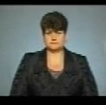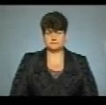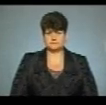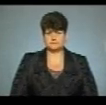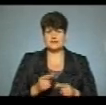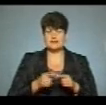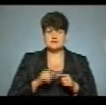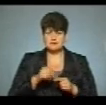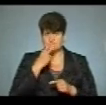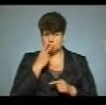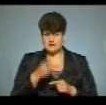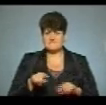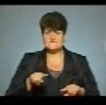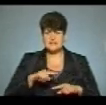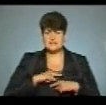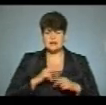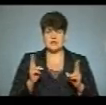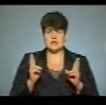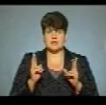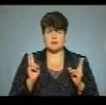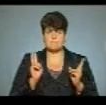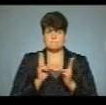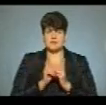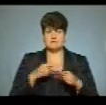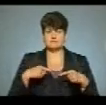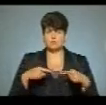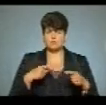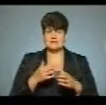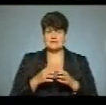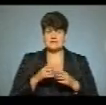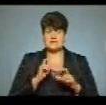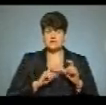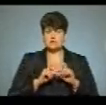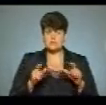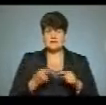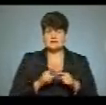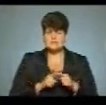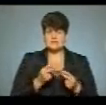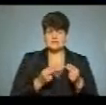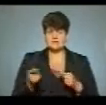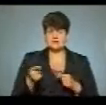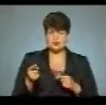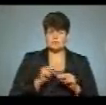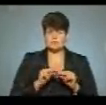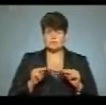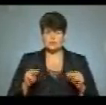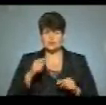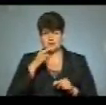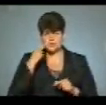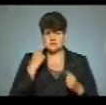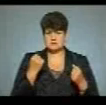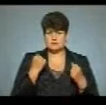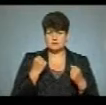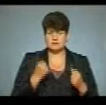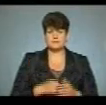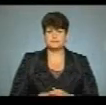На цих кадрах ви бачите фінальний матч чемпіонату Європи з футболу серед студентів. Це гра між командою Тернопільпедуніверситет та російськими спортсменами з